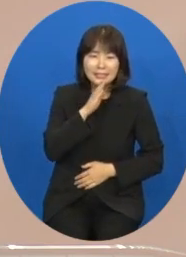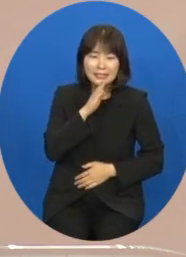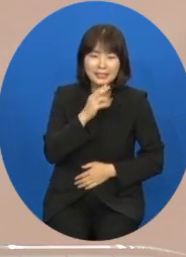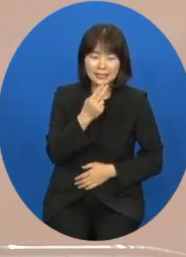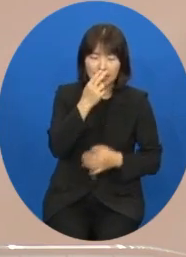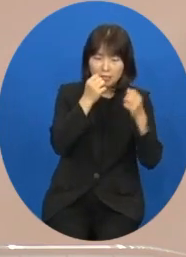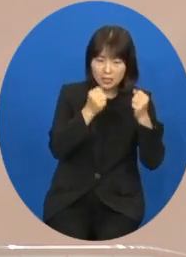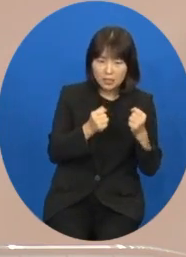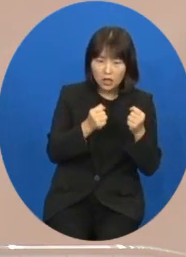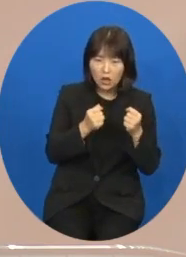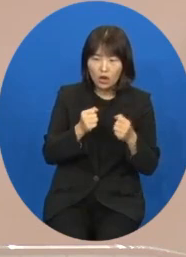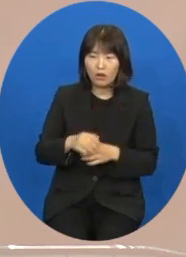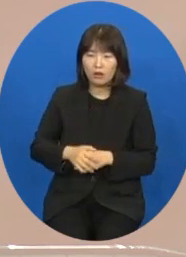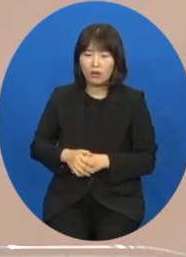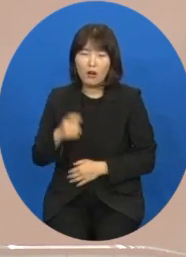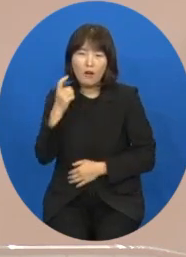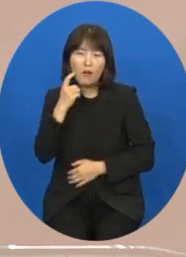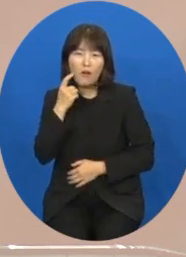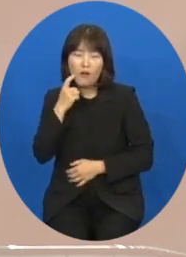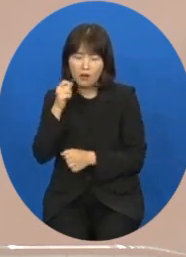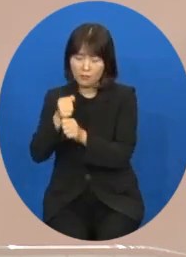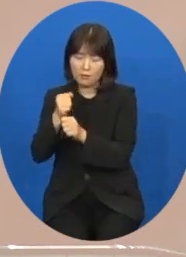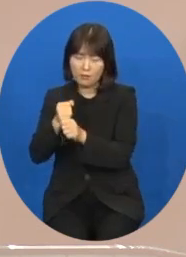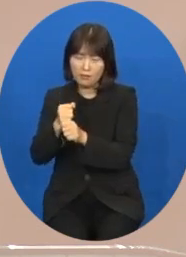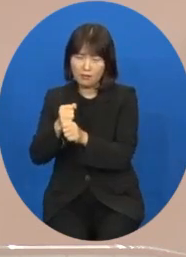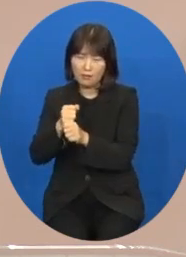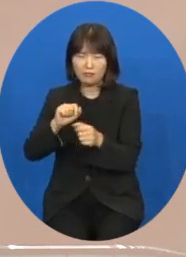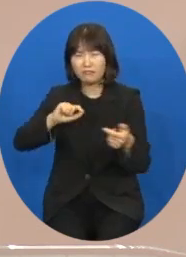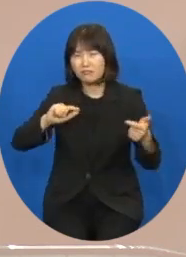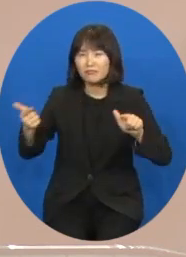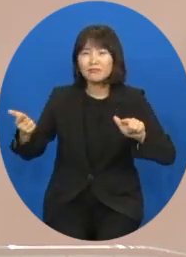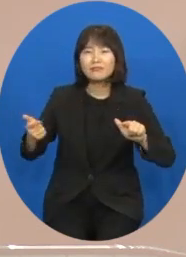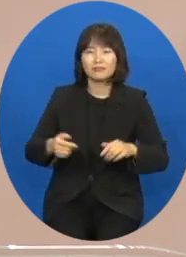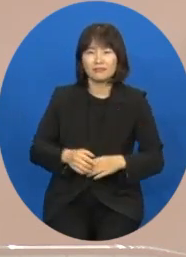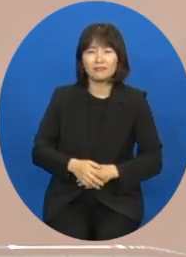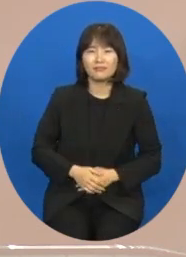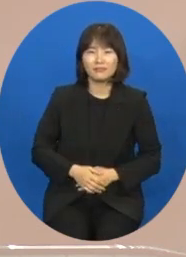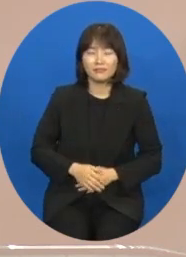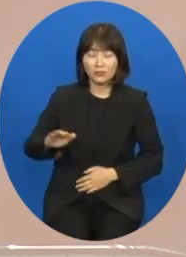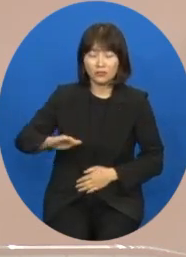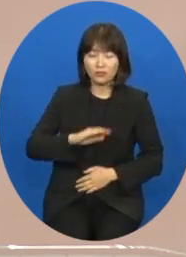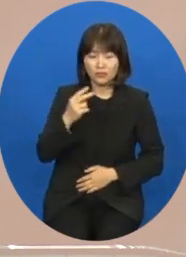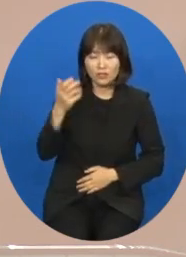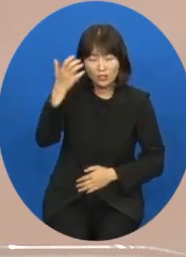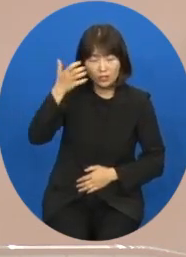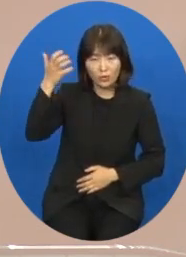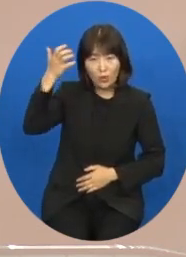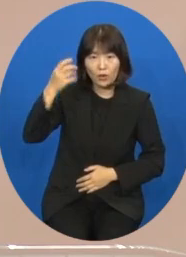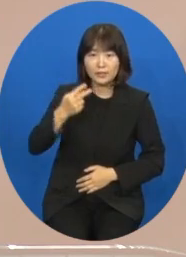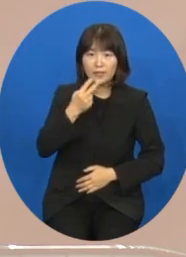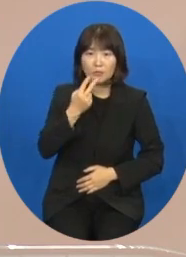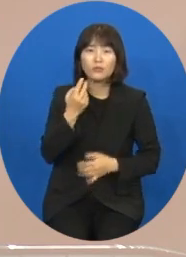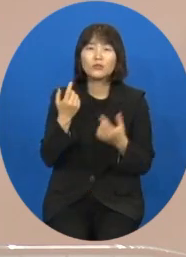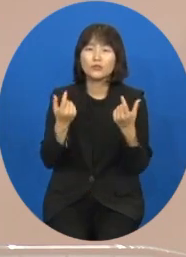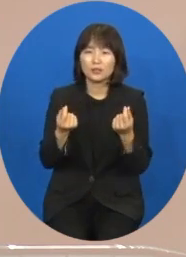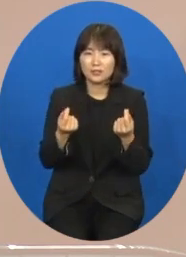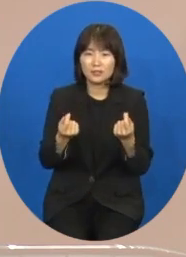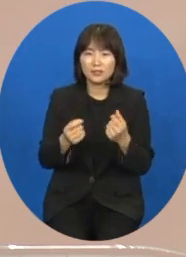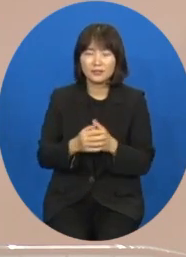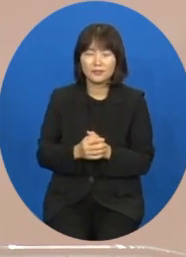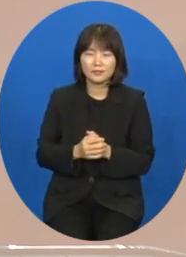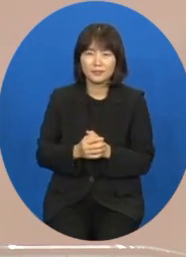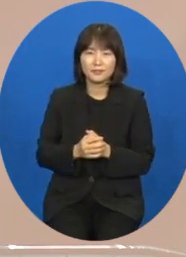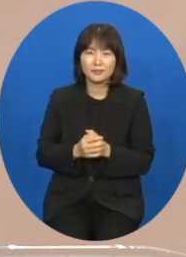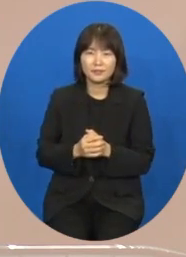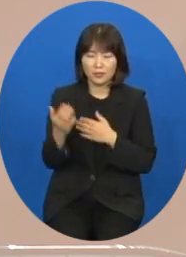것처럼 만든 것은 완전히 다르단 말입니다. 우리의 영혼의 생명도 똑같습니다. 육신의